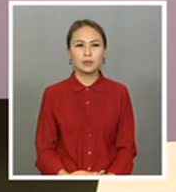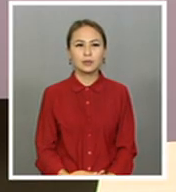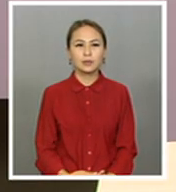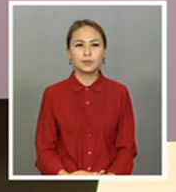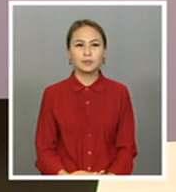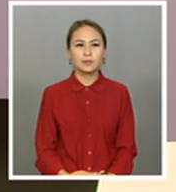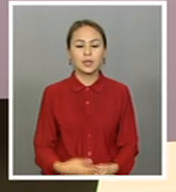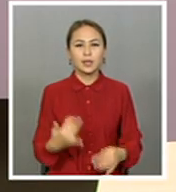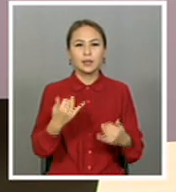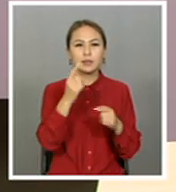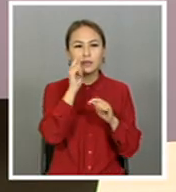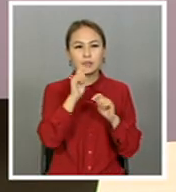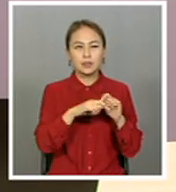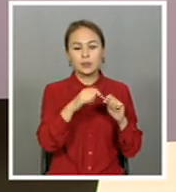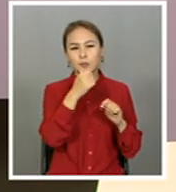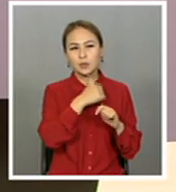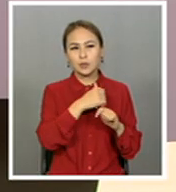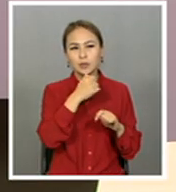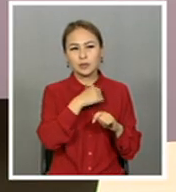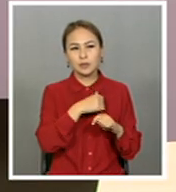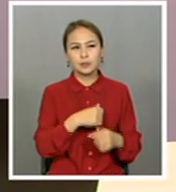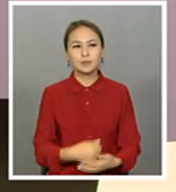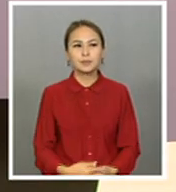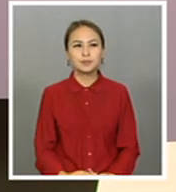Енді тексеріп көрейік.